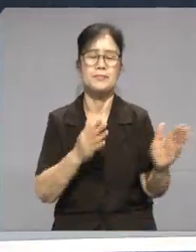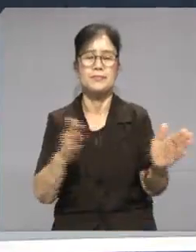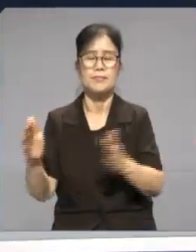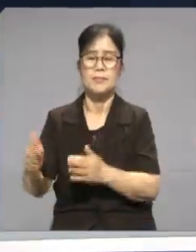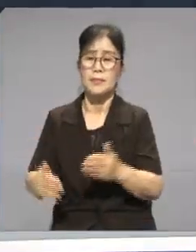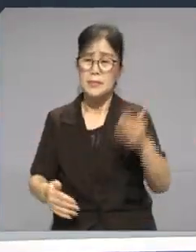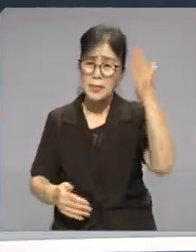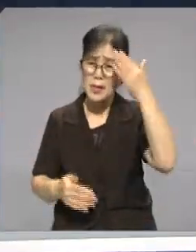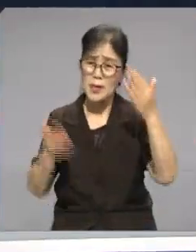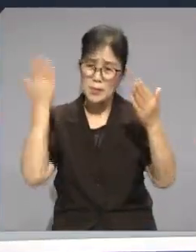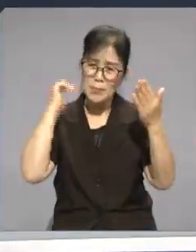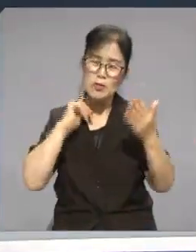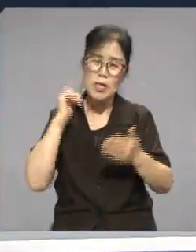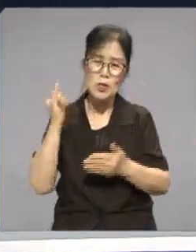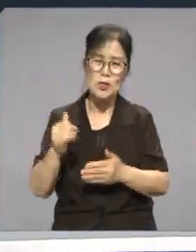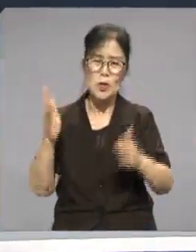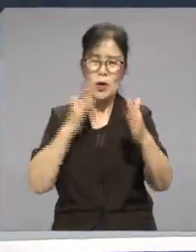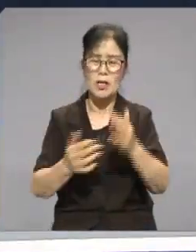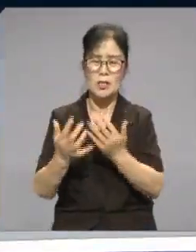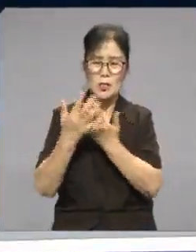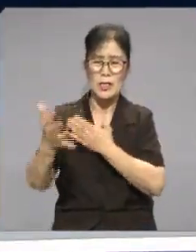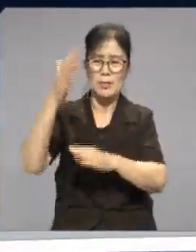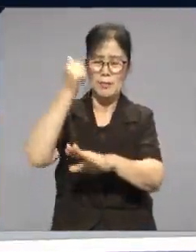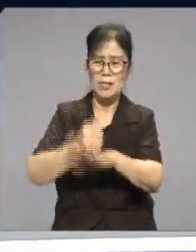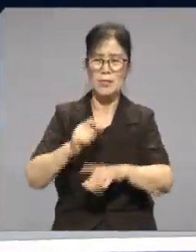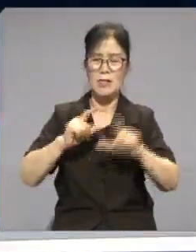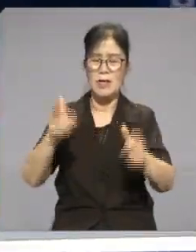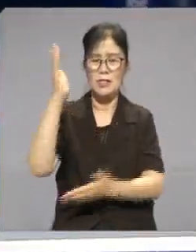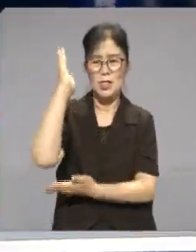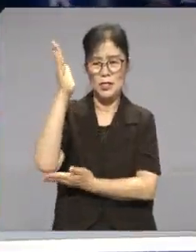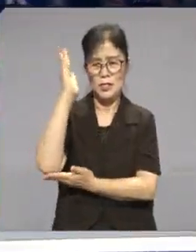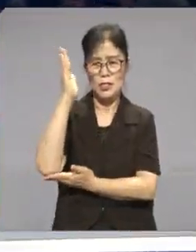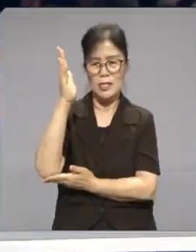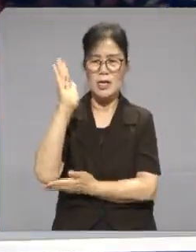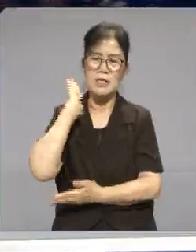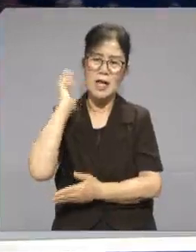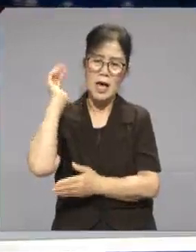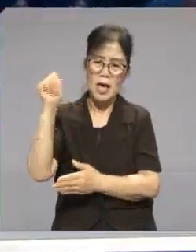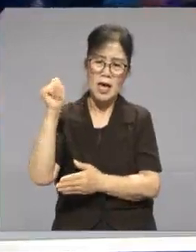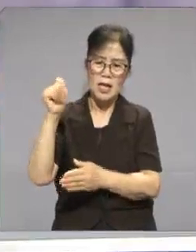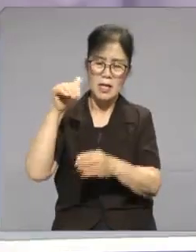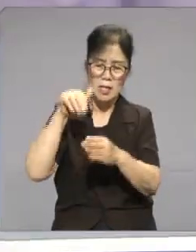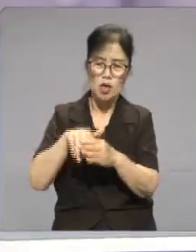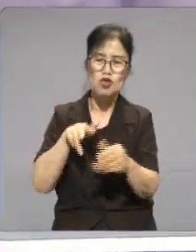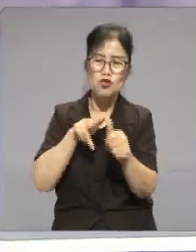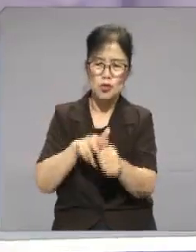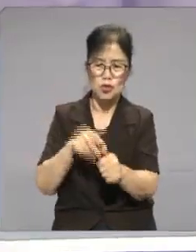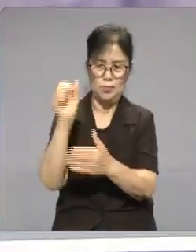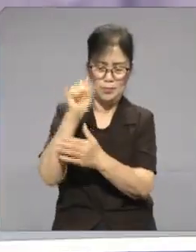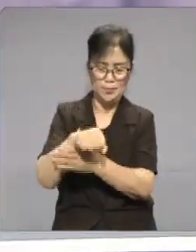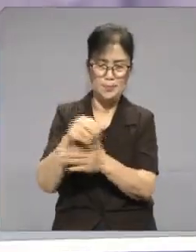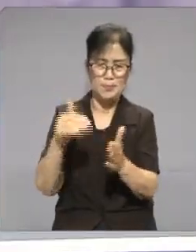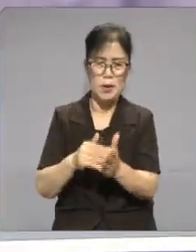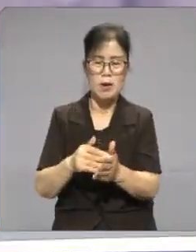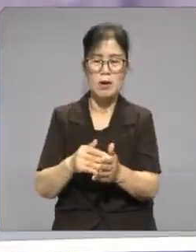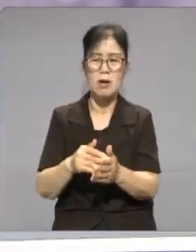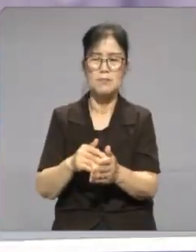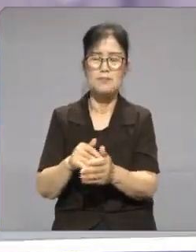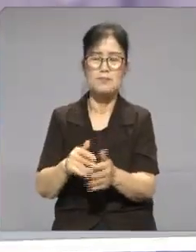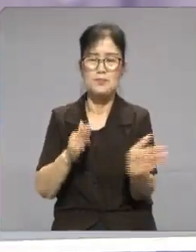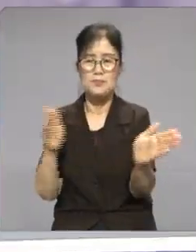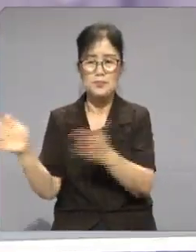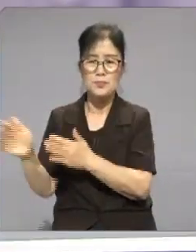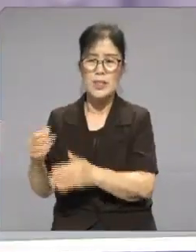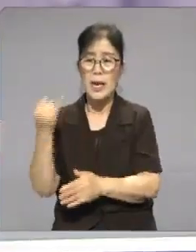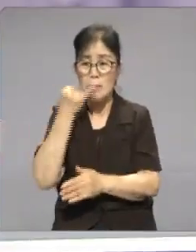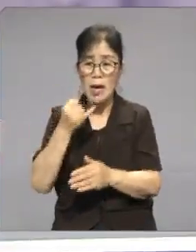트럼프 전 미국 대통령이 공화당 전당대회 마지막 날 연설에서 대선 후보직을 수락했습니다. 후보 사퇴 문제를 고심 중인